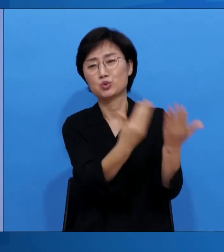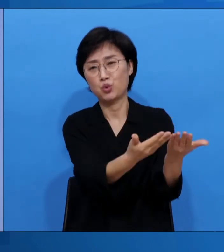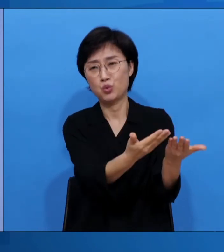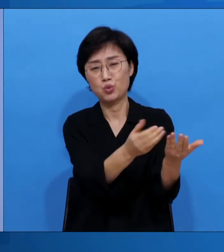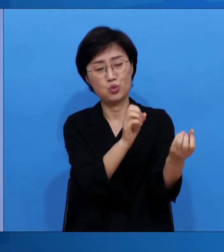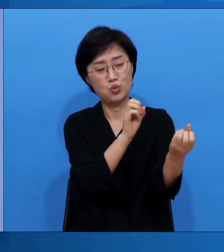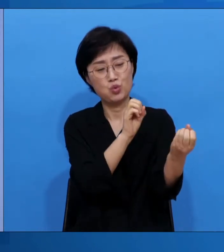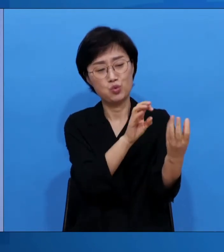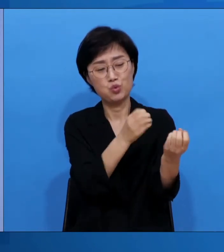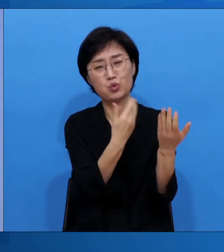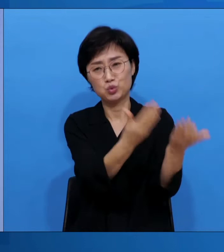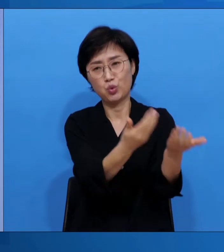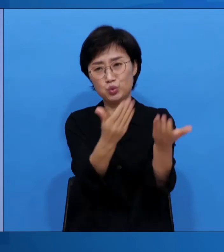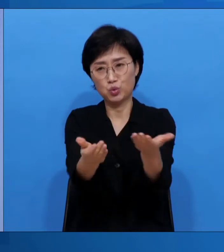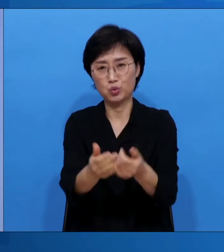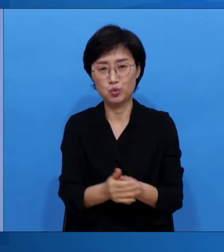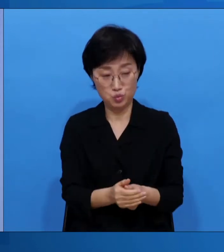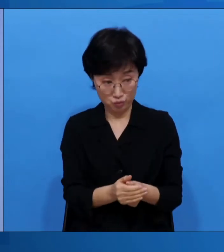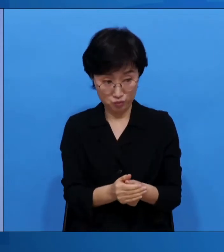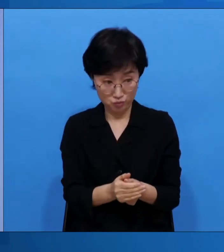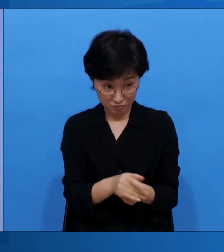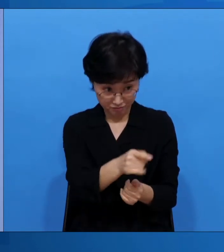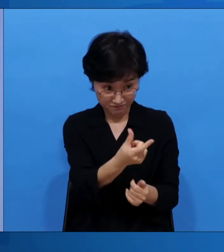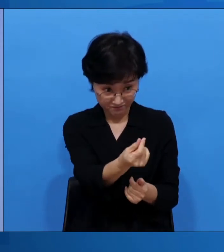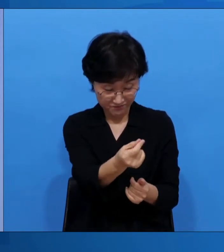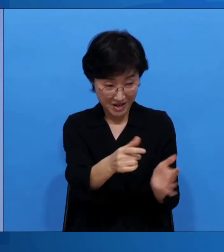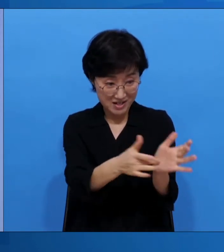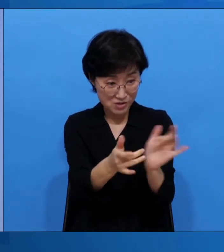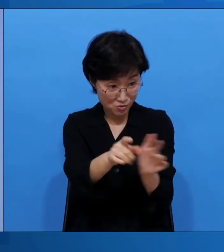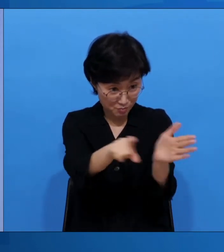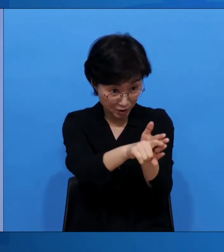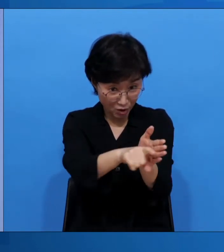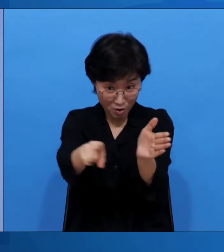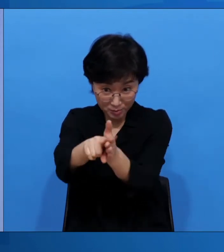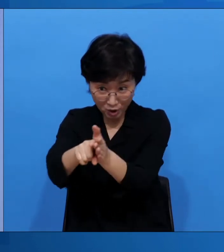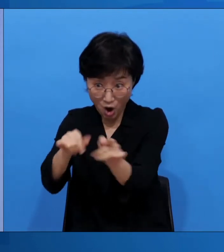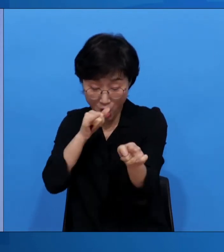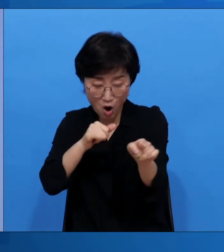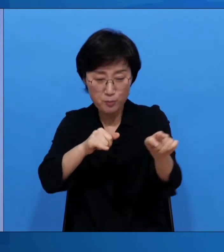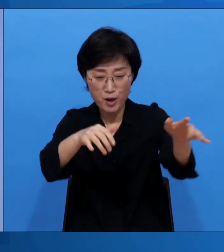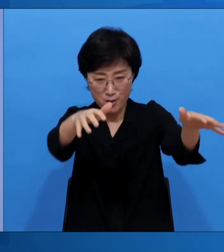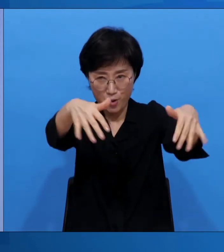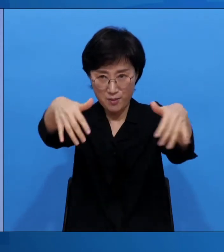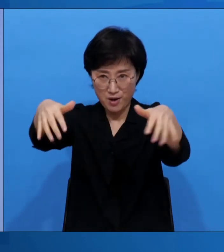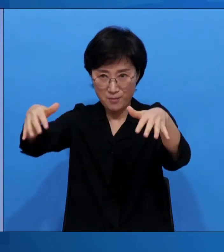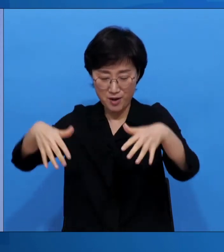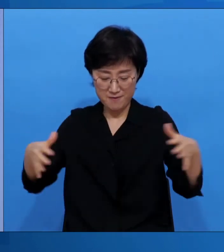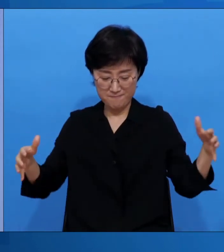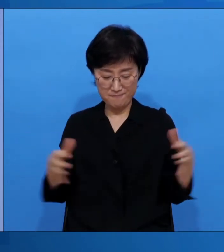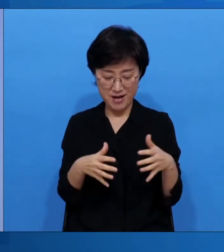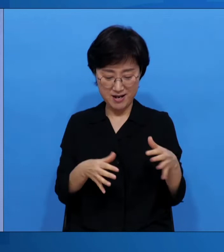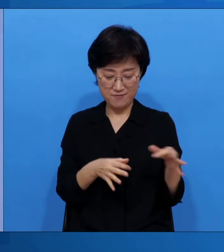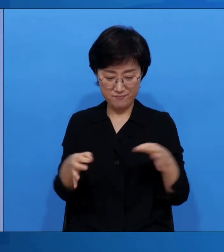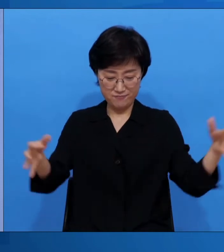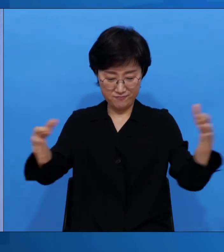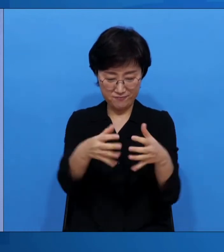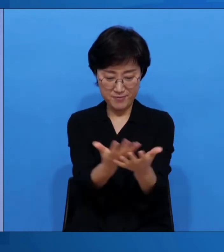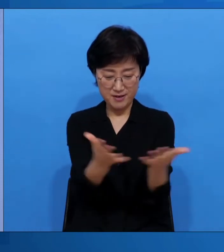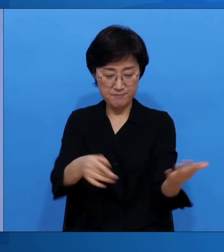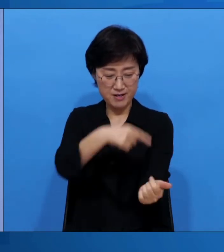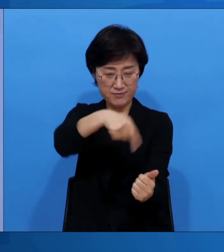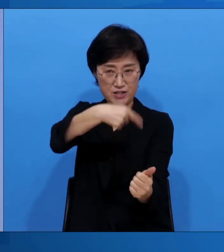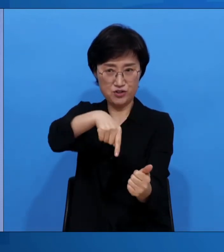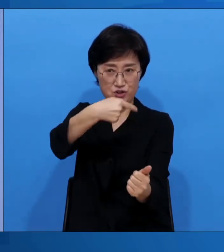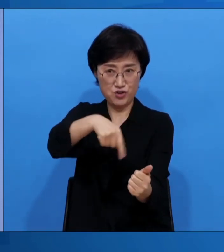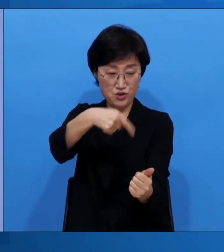사람은 자기 회사에 모아요. People who have fruits that bear, they gather together at his 그러게 store. 말씀 가르친 겁니다. And then he will 더 teach